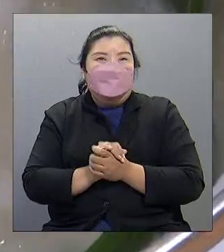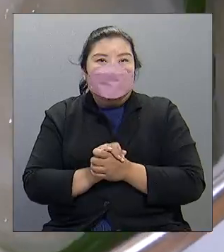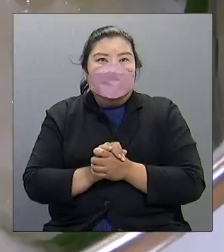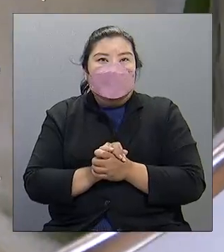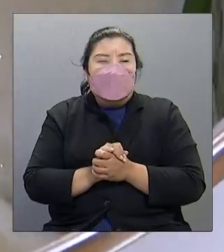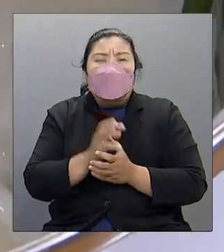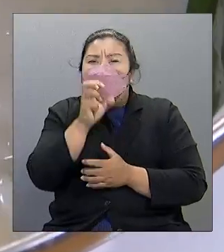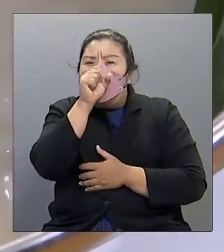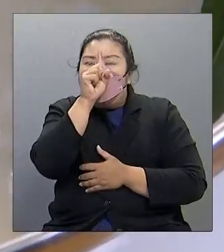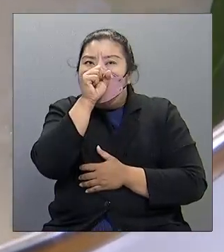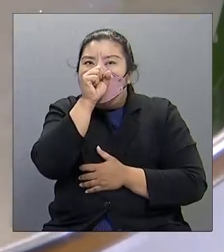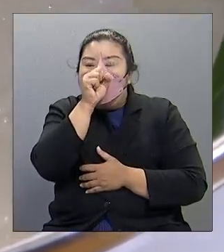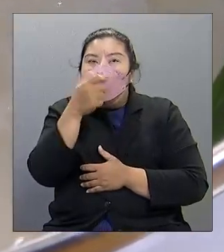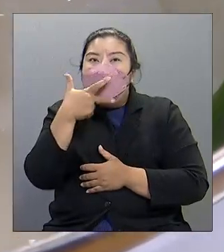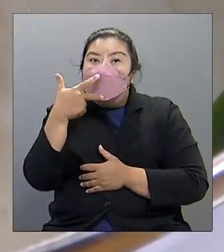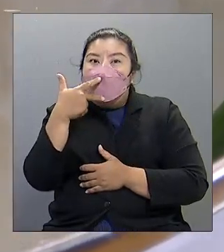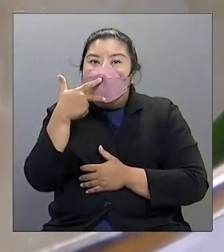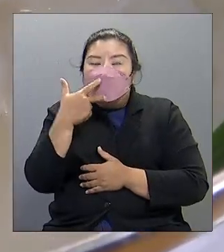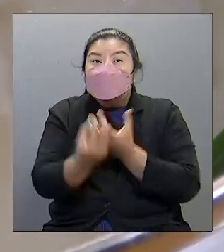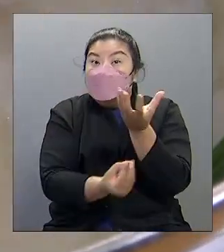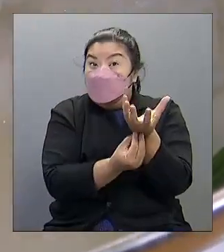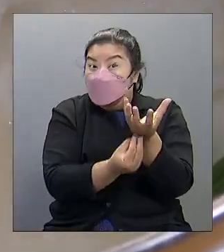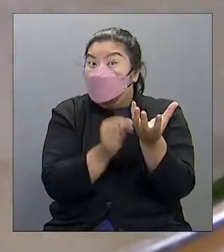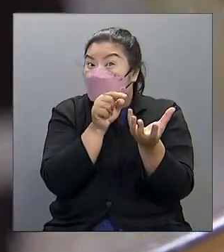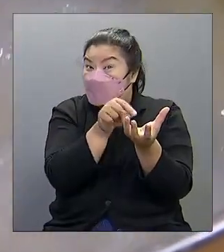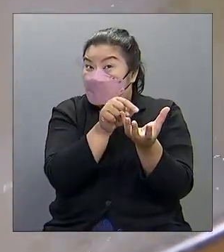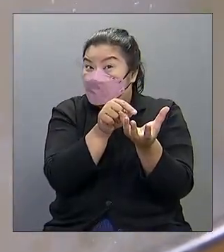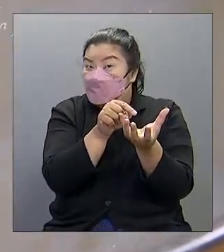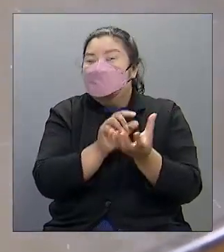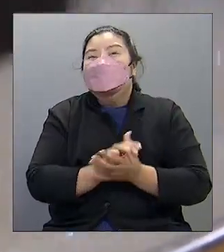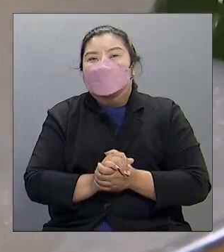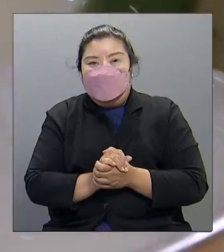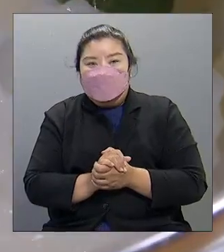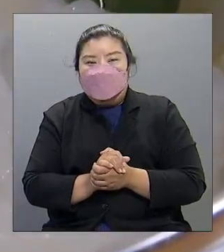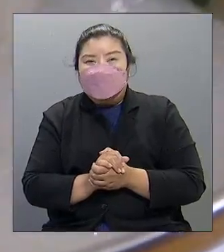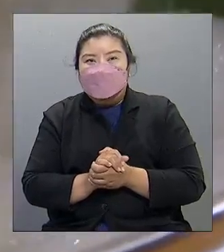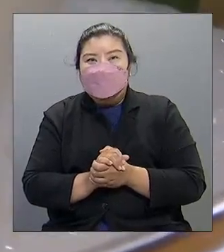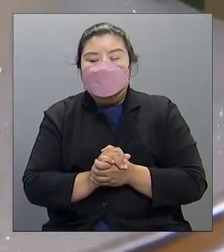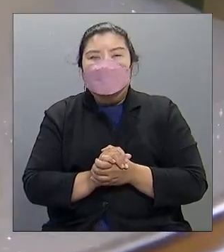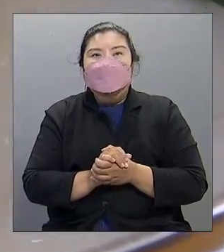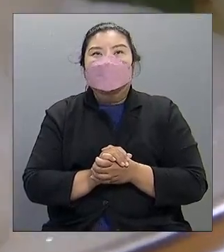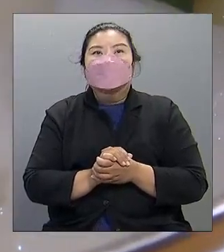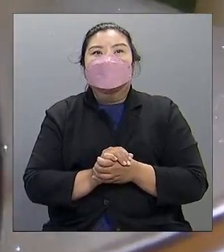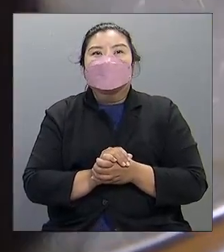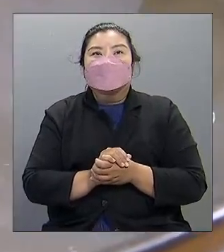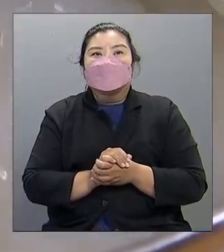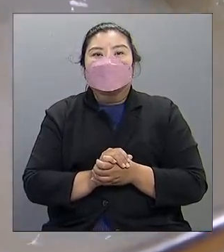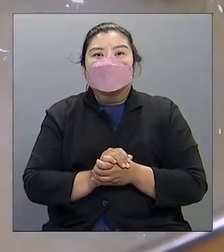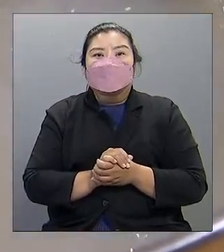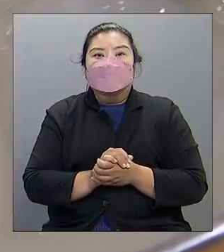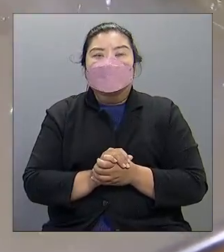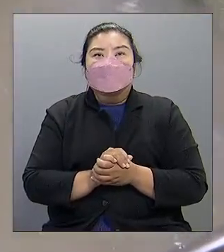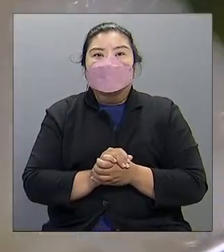มนและรวดชาตหวานให้กับหน่อไม้บวดชีรอ